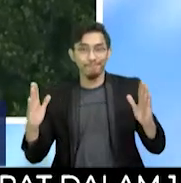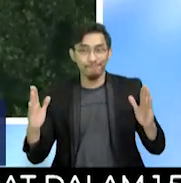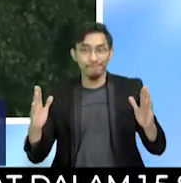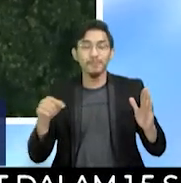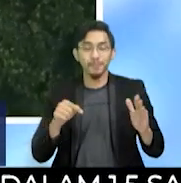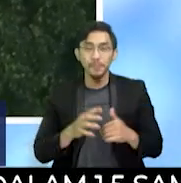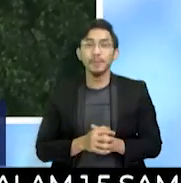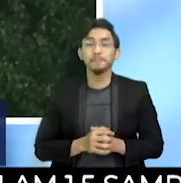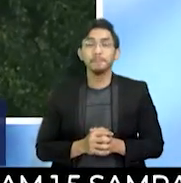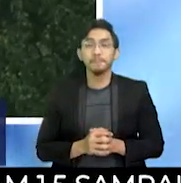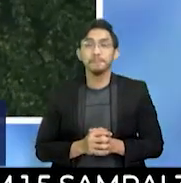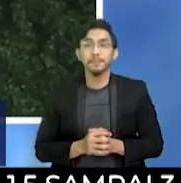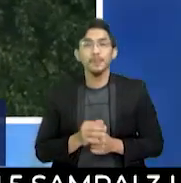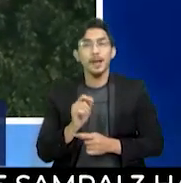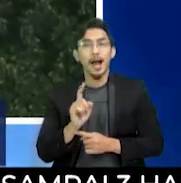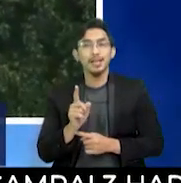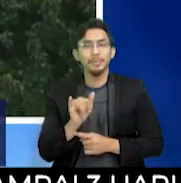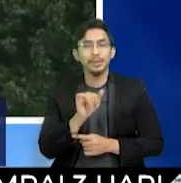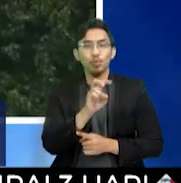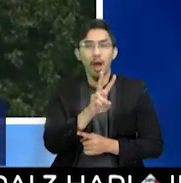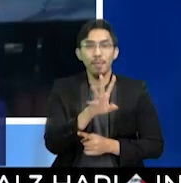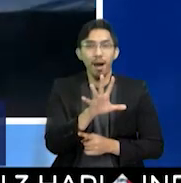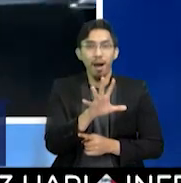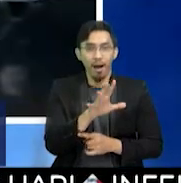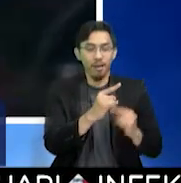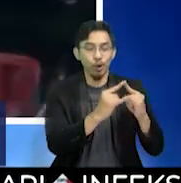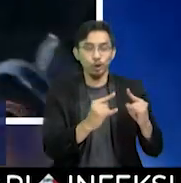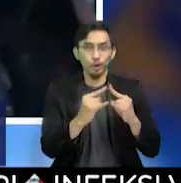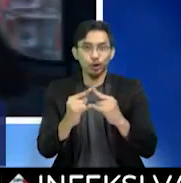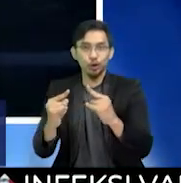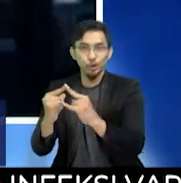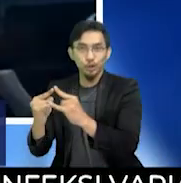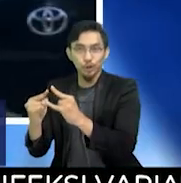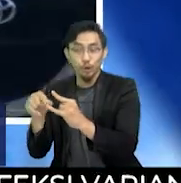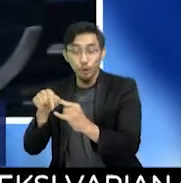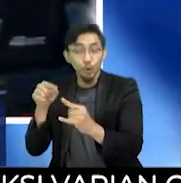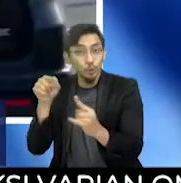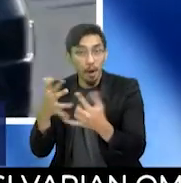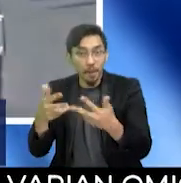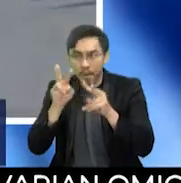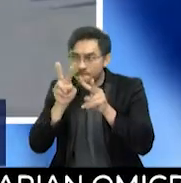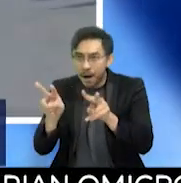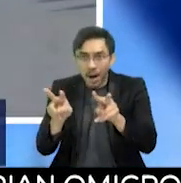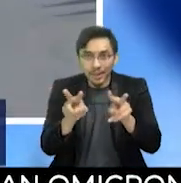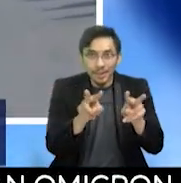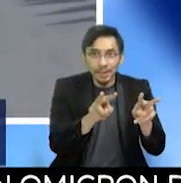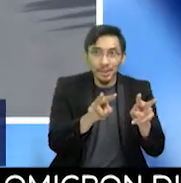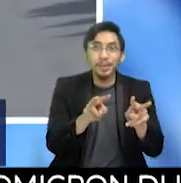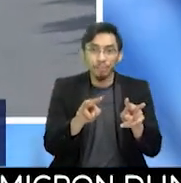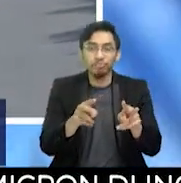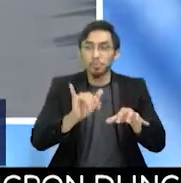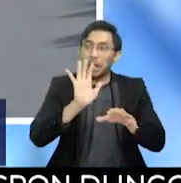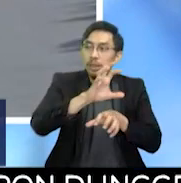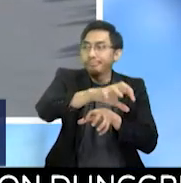membagi 25 checkpoint atau pos pemeriksaan yang terbagi dalam 5 wilayah, dan di Kabupaten Bogor sendiri nanti juga